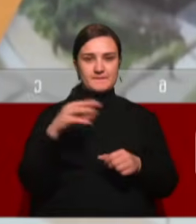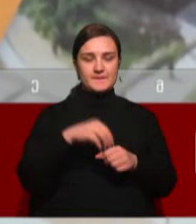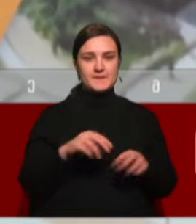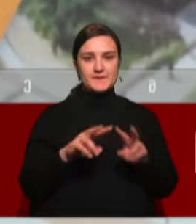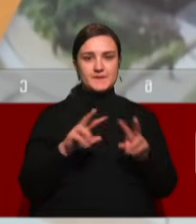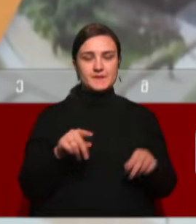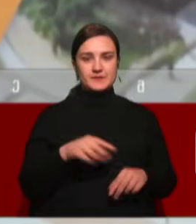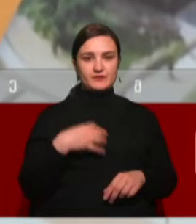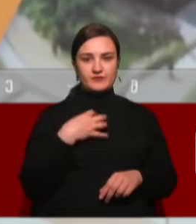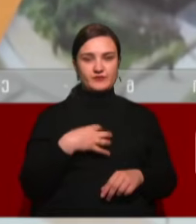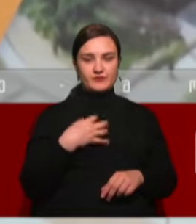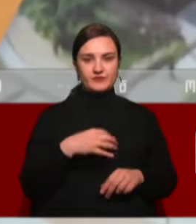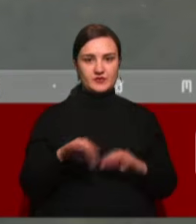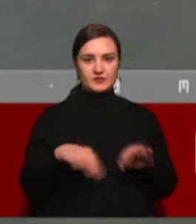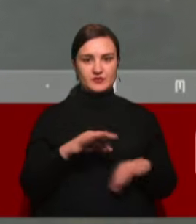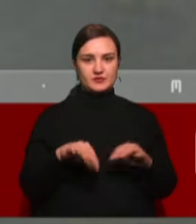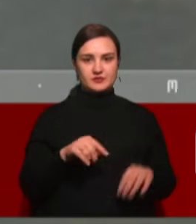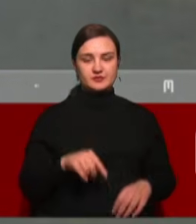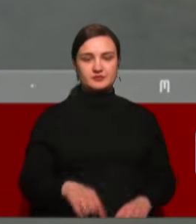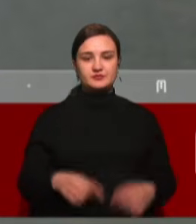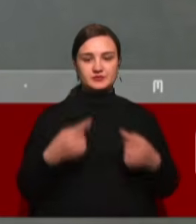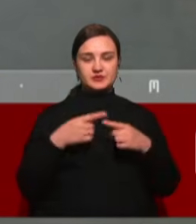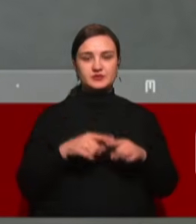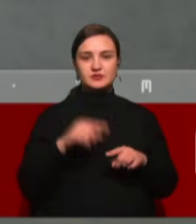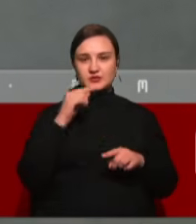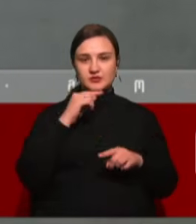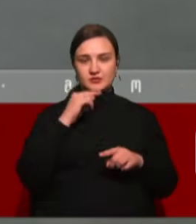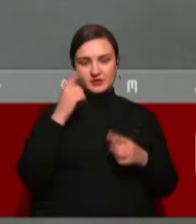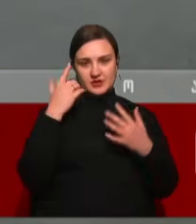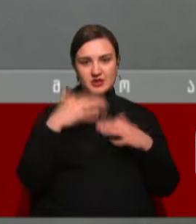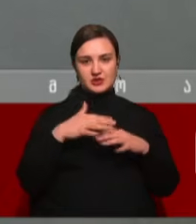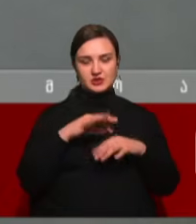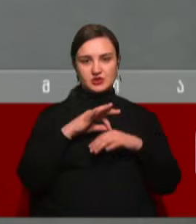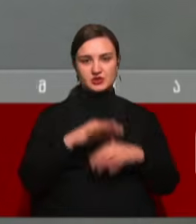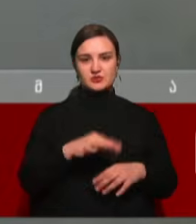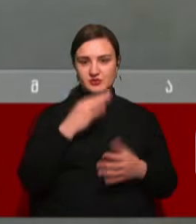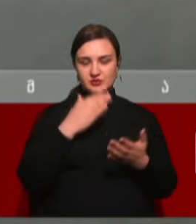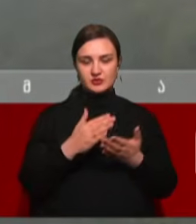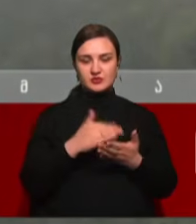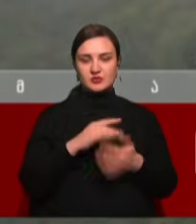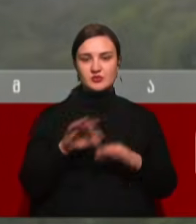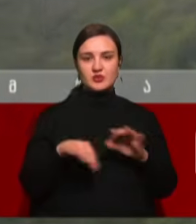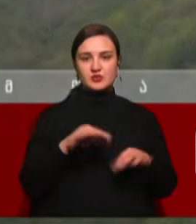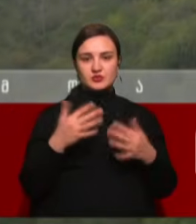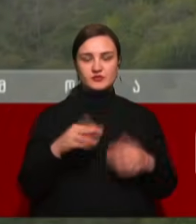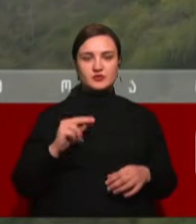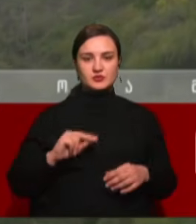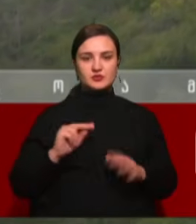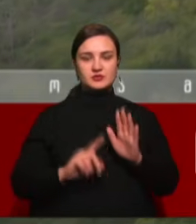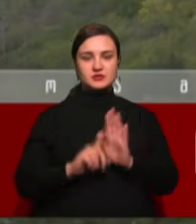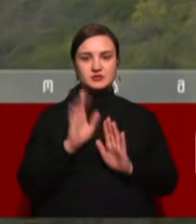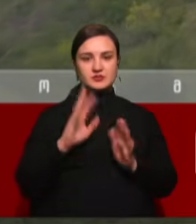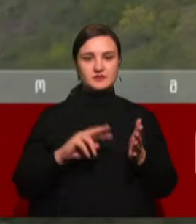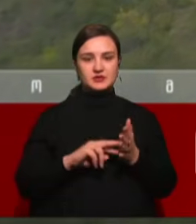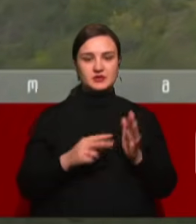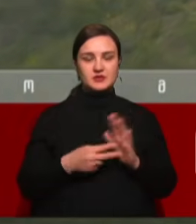ასეთ მნიშვნელოვან სტრატეგიულ პროექტში. ტექნიკურ-ეკონომიკური ანალიზის ჩატარების შემდეგ უკვე პროექტირებაზე მუშაობის დაწყება იგეგმება.